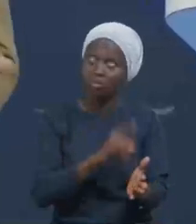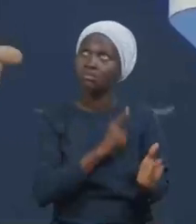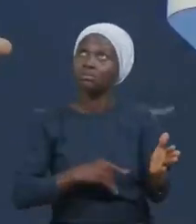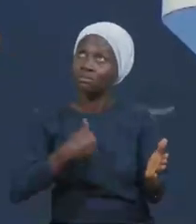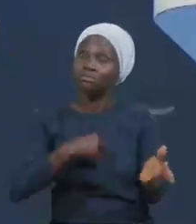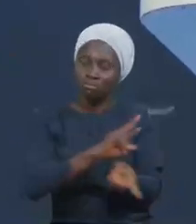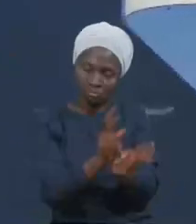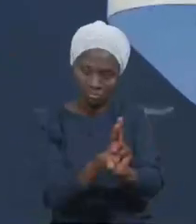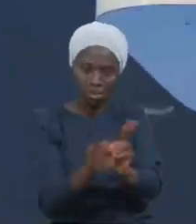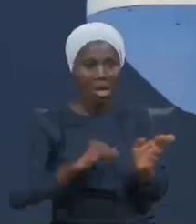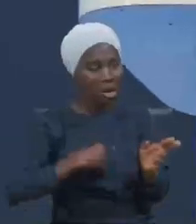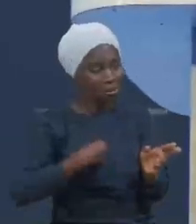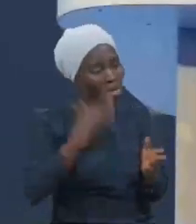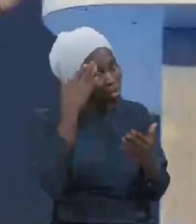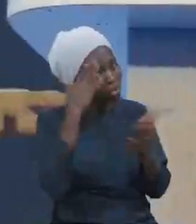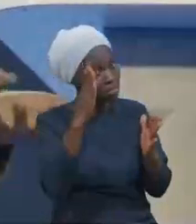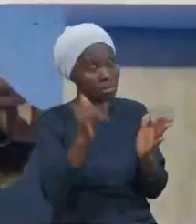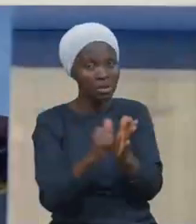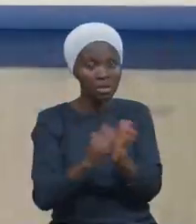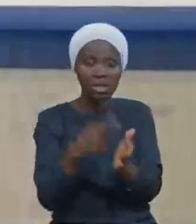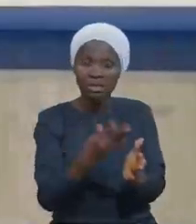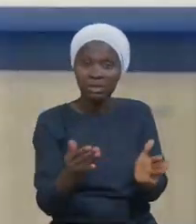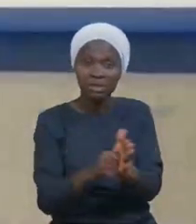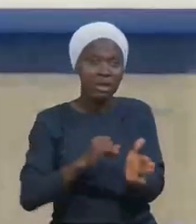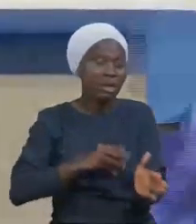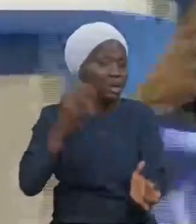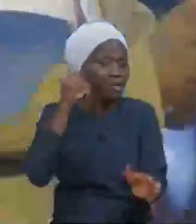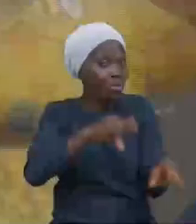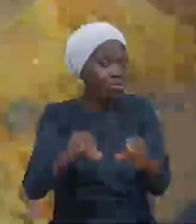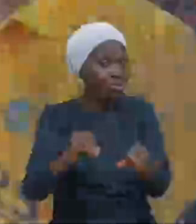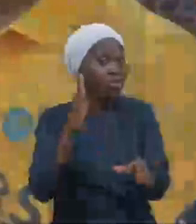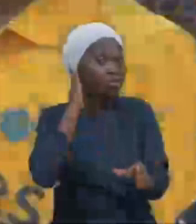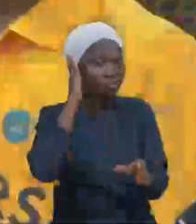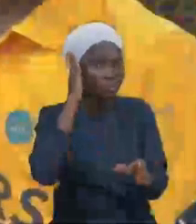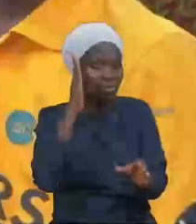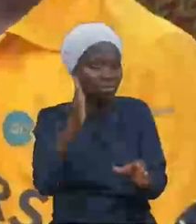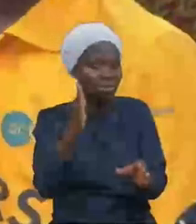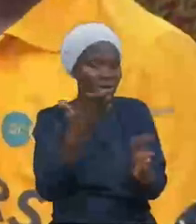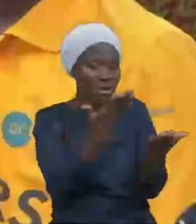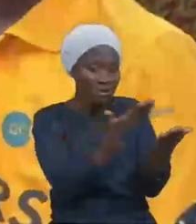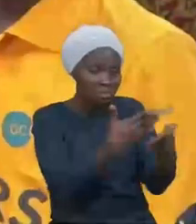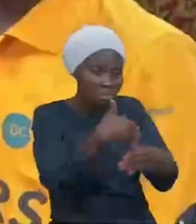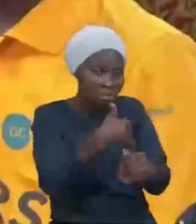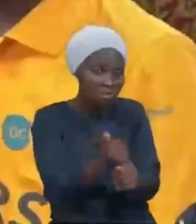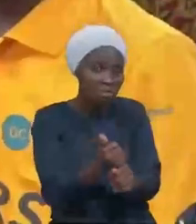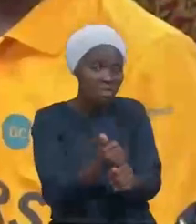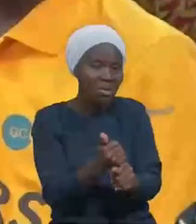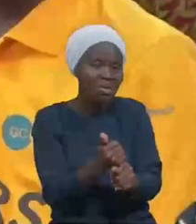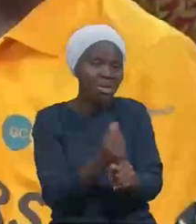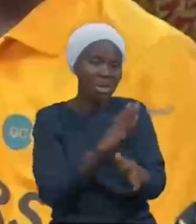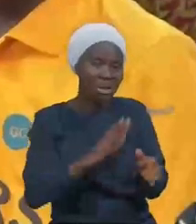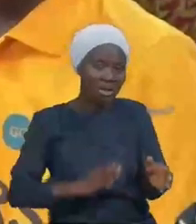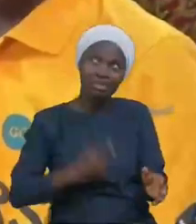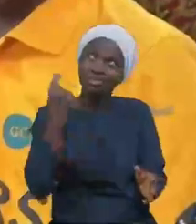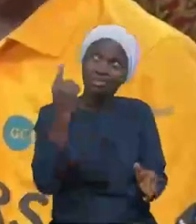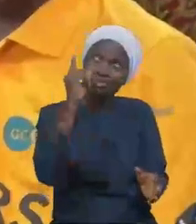pas que les choses que je faisais allaient pousser Christ, le Fils unique de Dieu, à